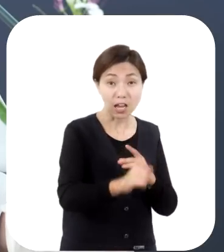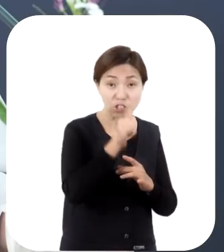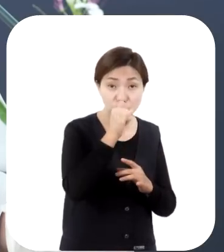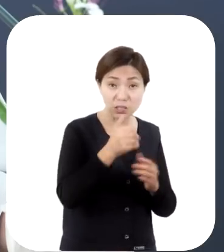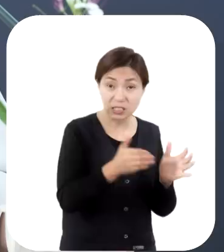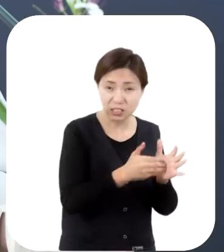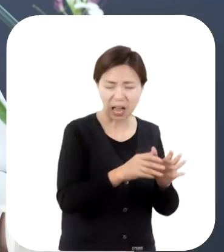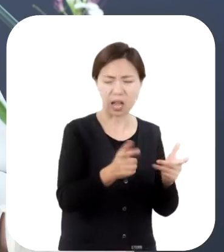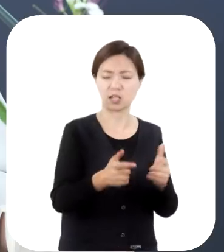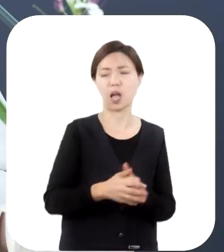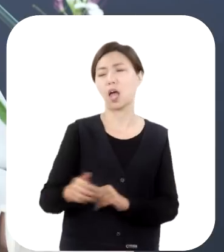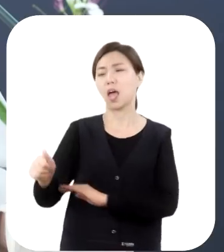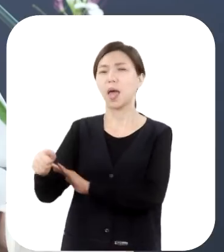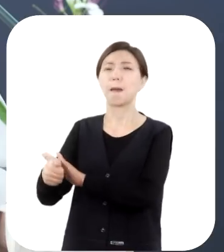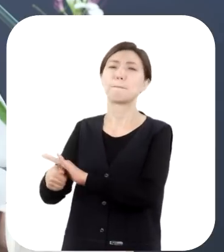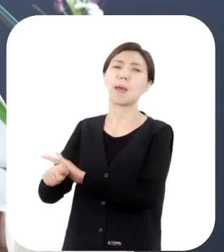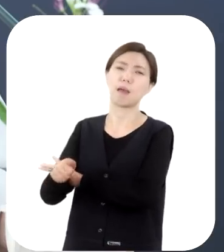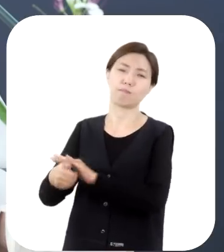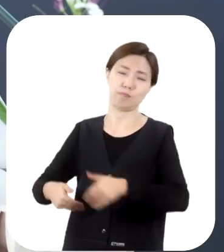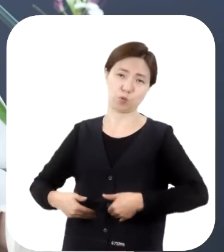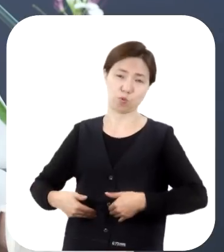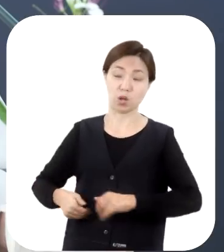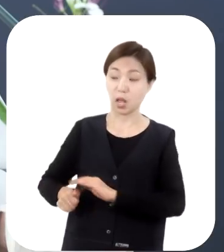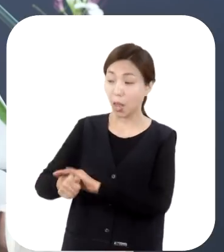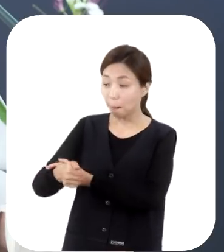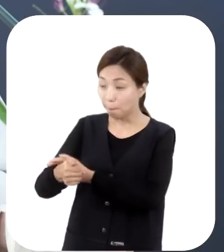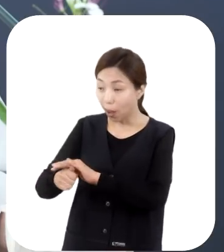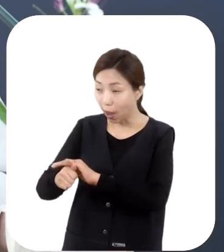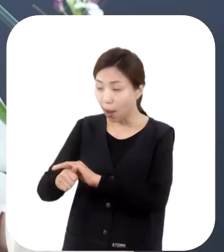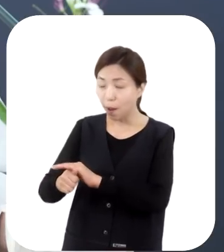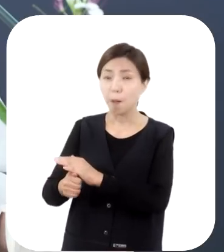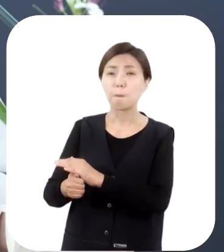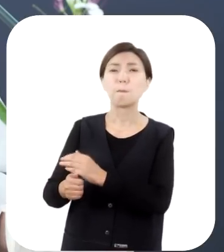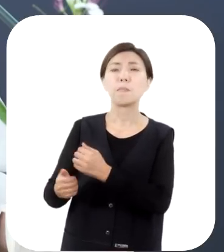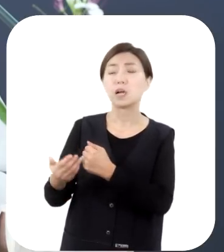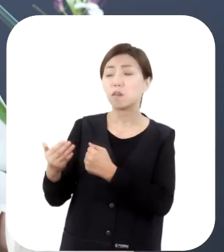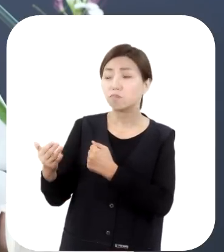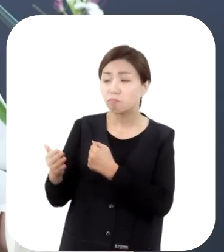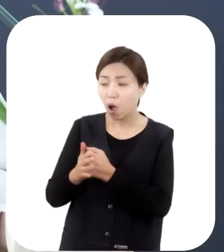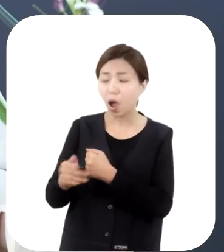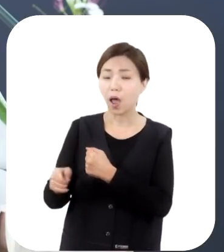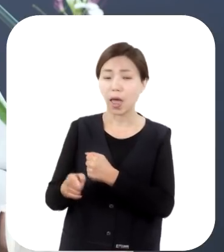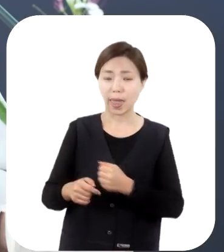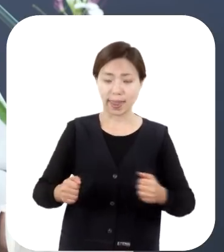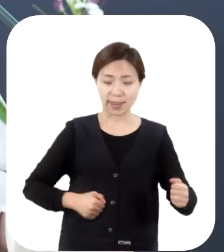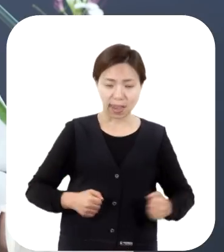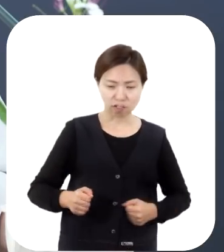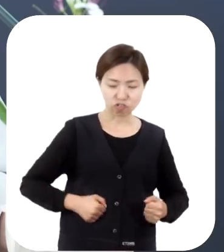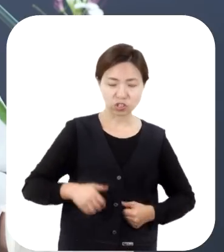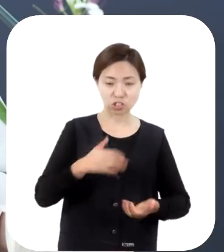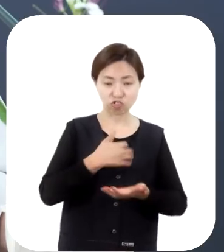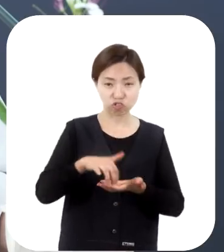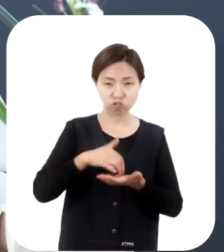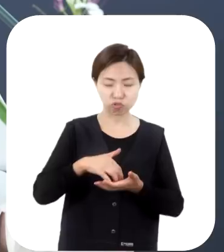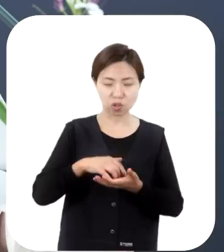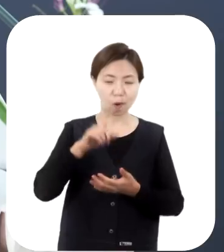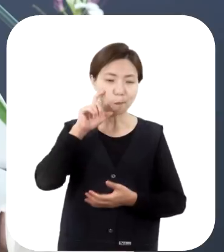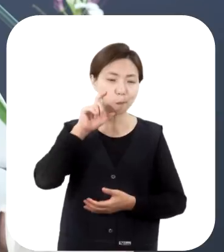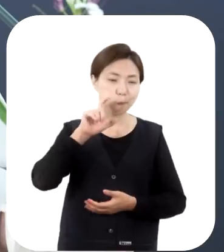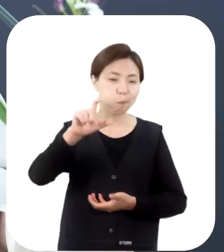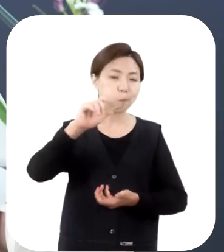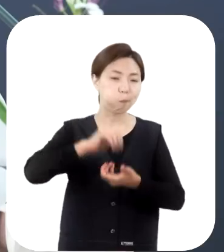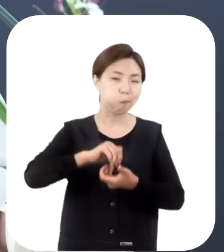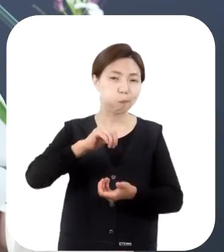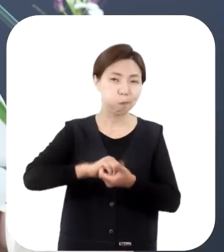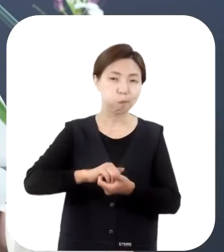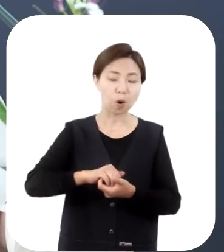거예요. 뱀이 있음으로 해서 개구리의 개체 수가 일정하게 조정이 되고 개체 수가 일정하게 조정이 됨으로